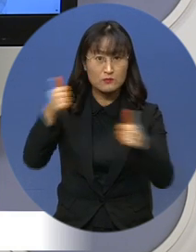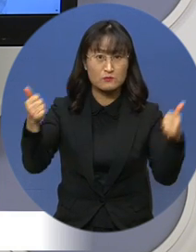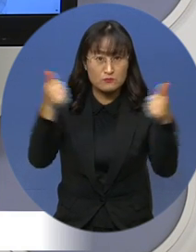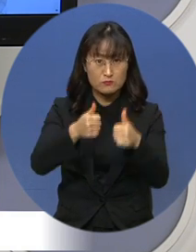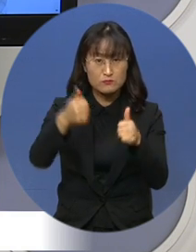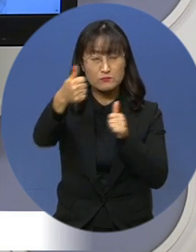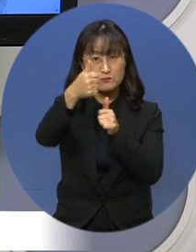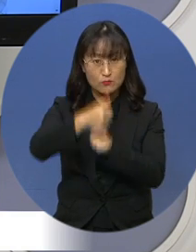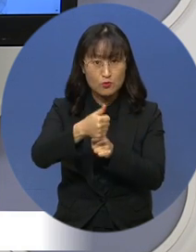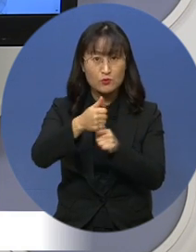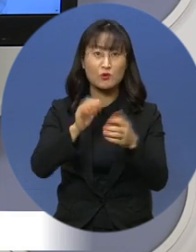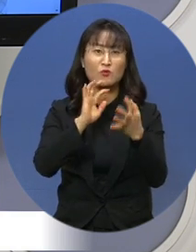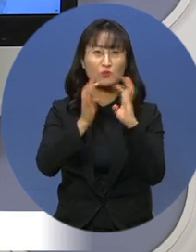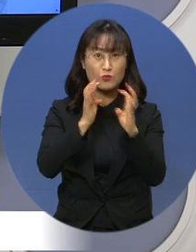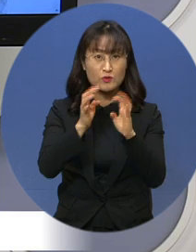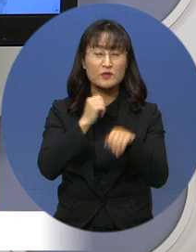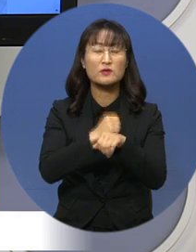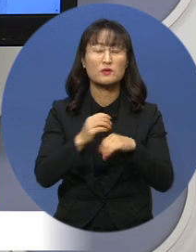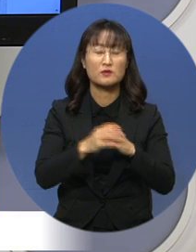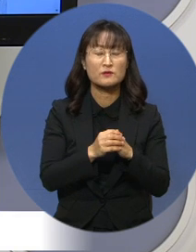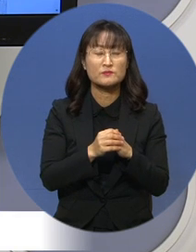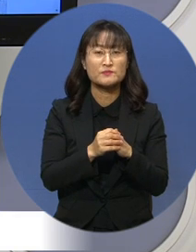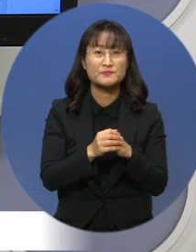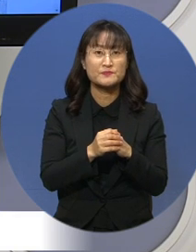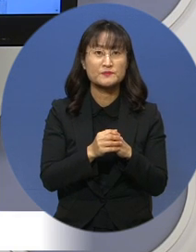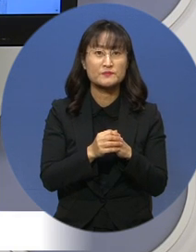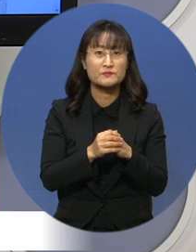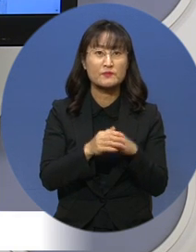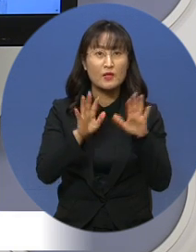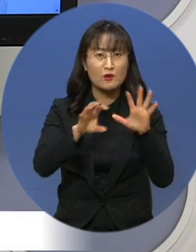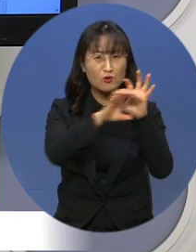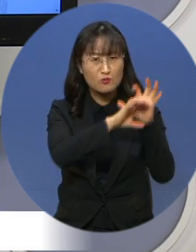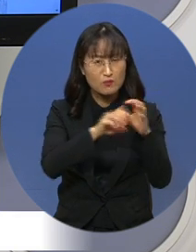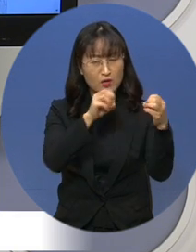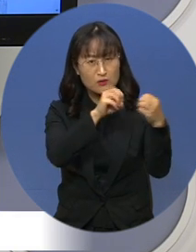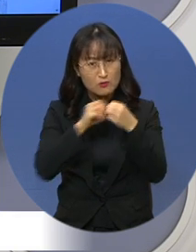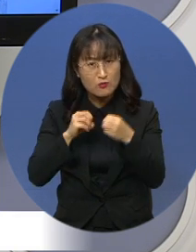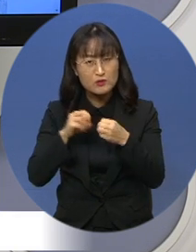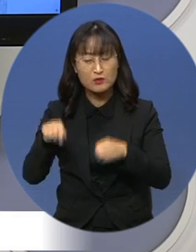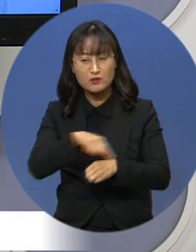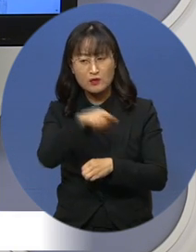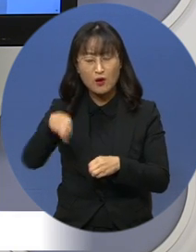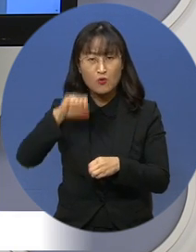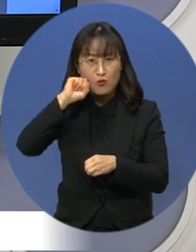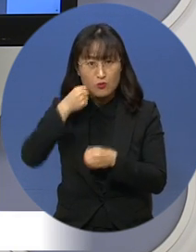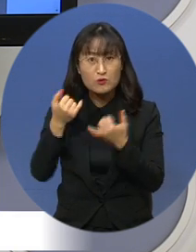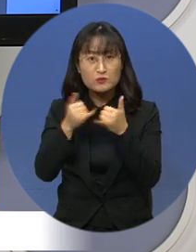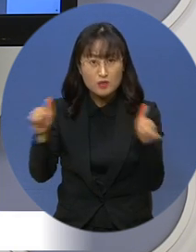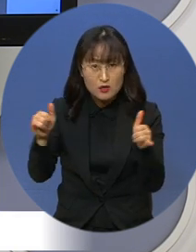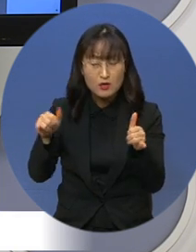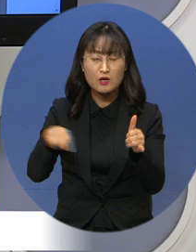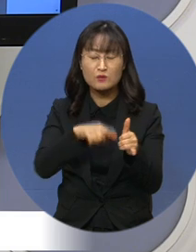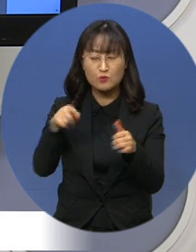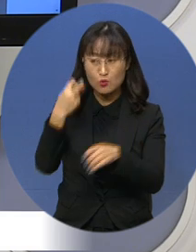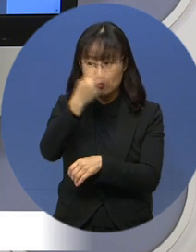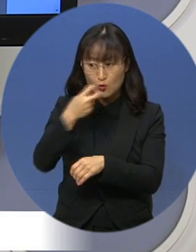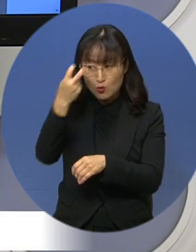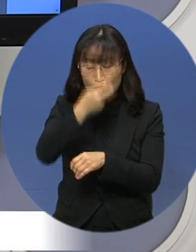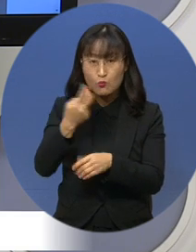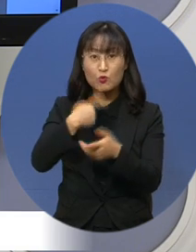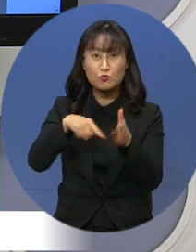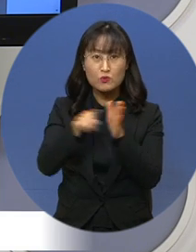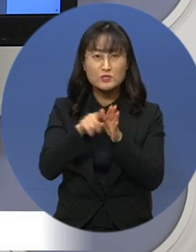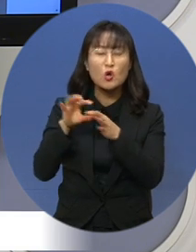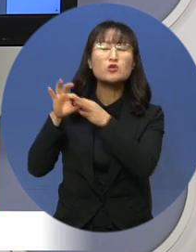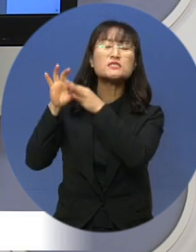관계부처와 함께 감염병 상황 취약계층 돌봄 공백 최소화를 위한 코로나 일부 시대 지속가능한